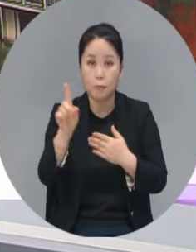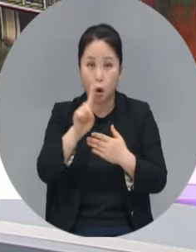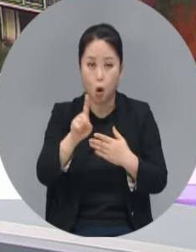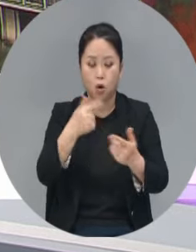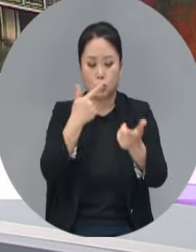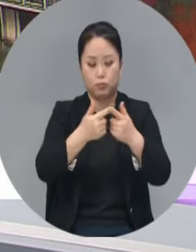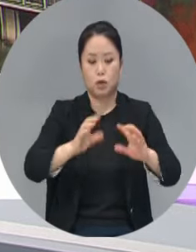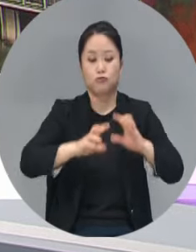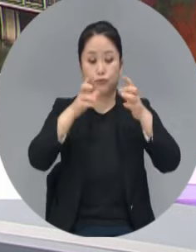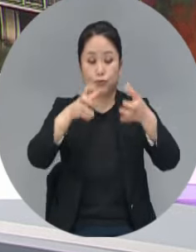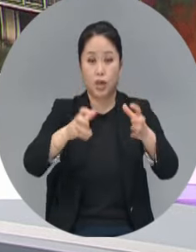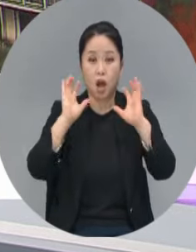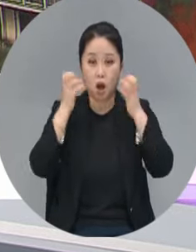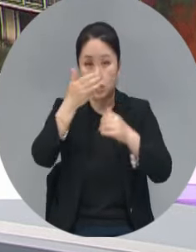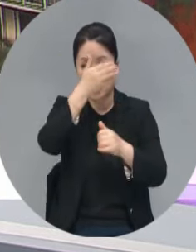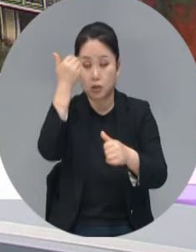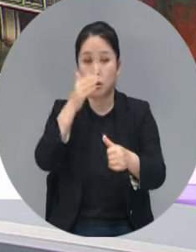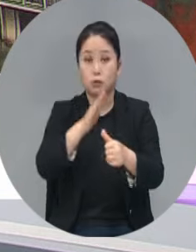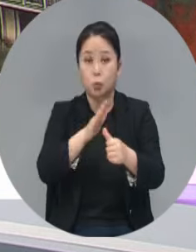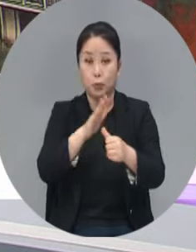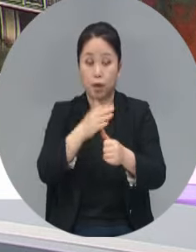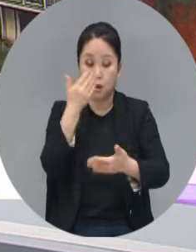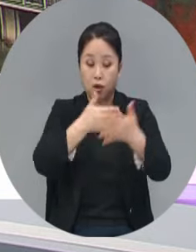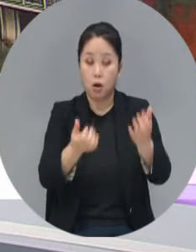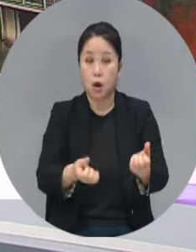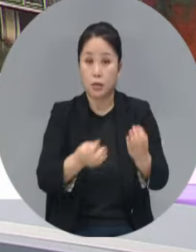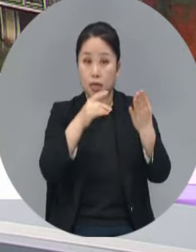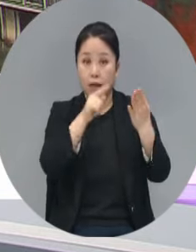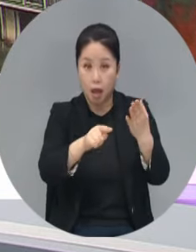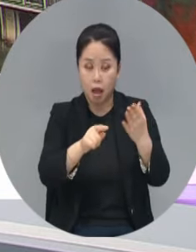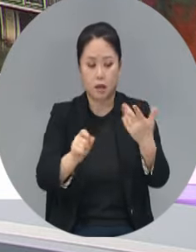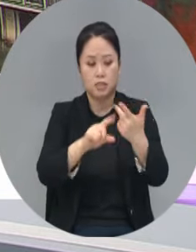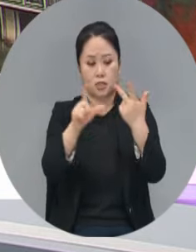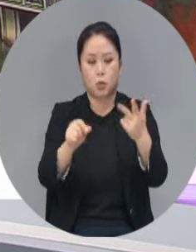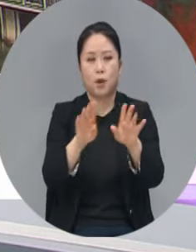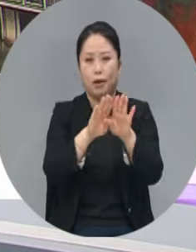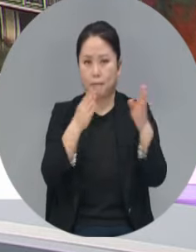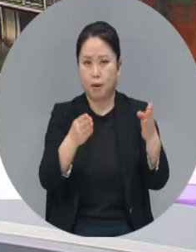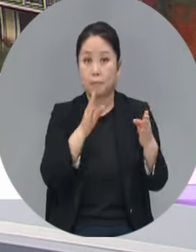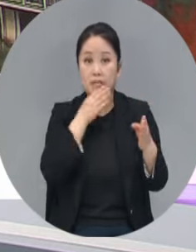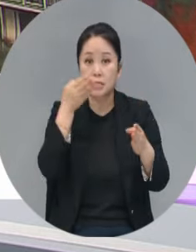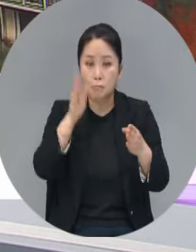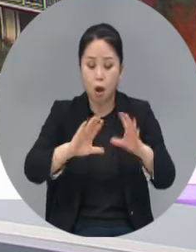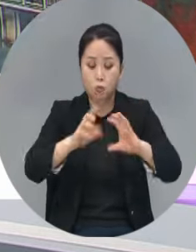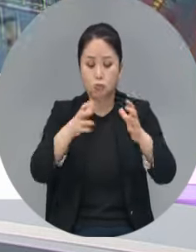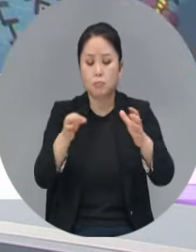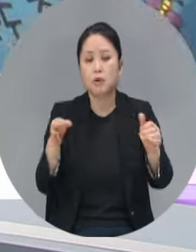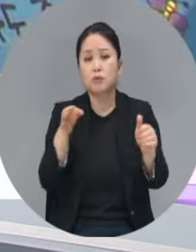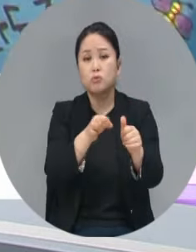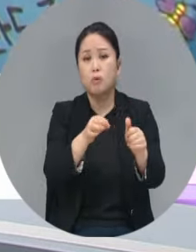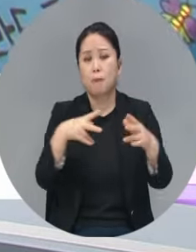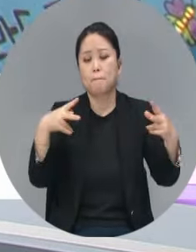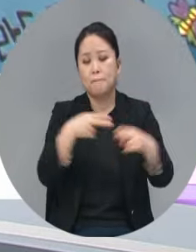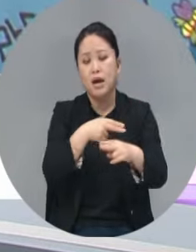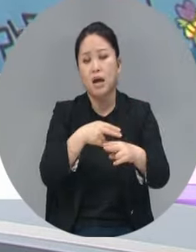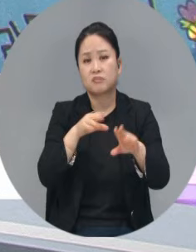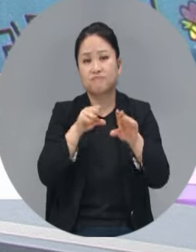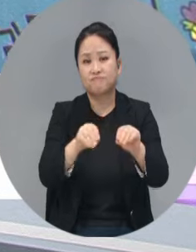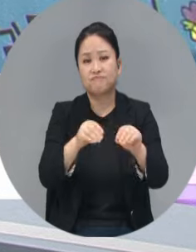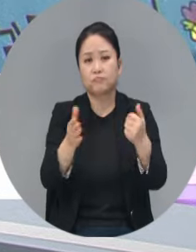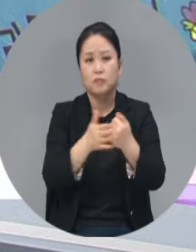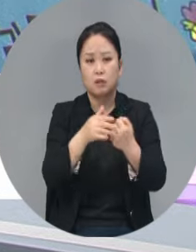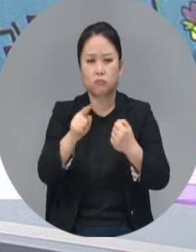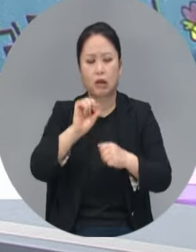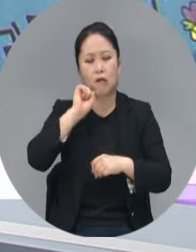영화제가 다음 달 개막을 합니다만 국비 지원이 끊기면서 어려움을 겪고 있습니다. 지역 영화 생태계를